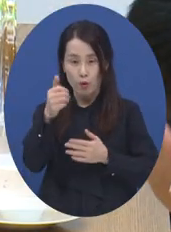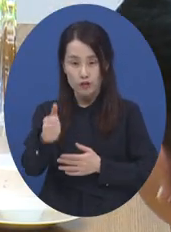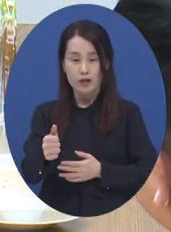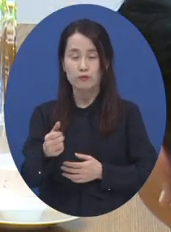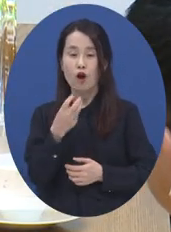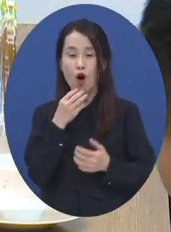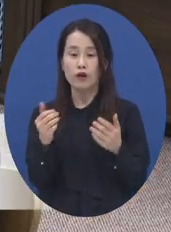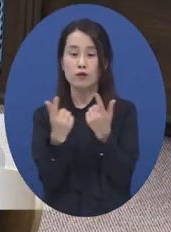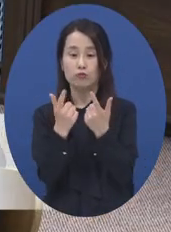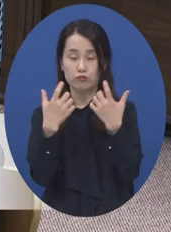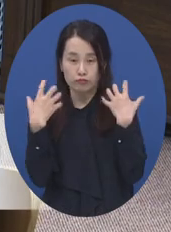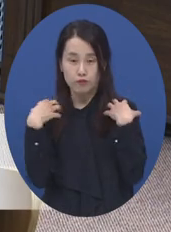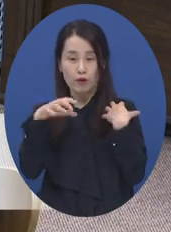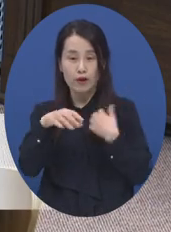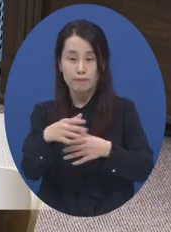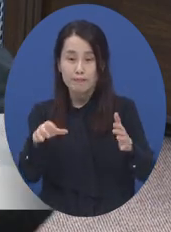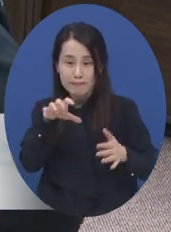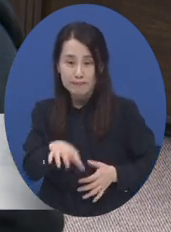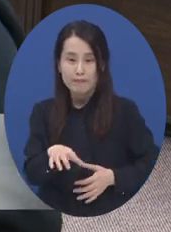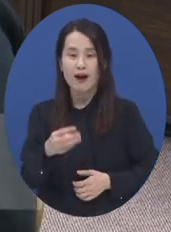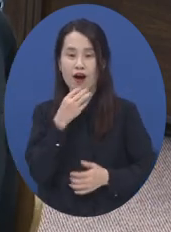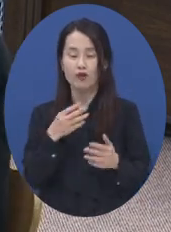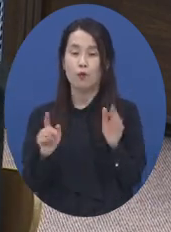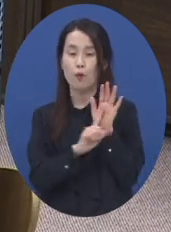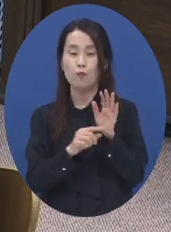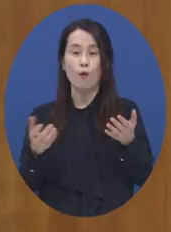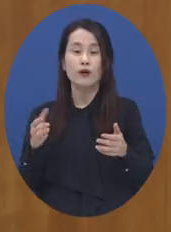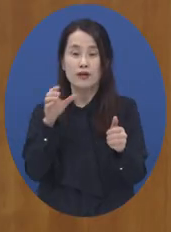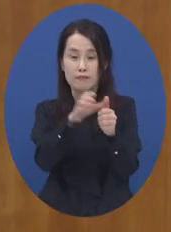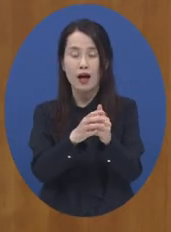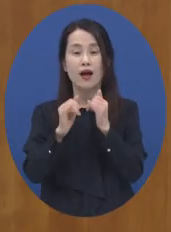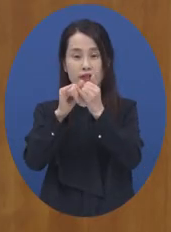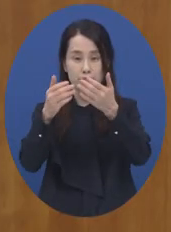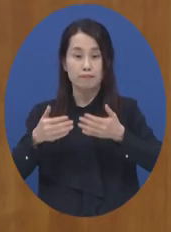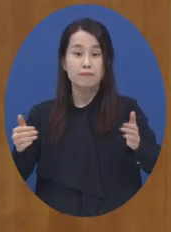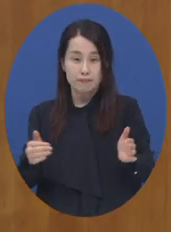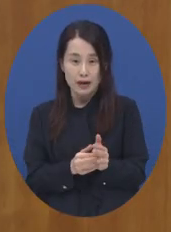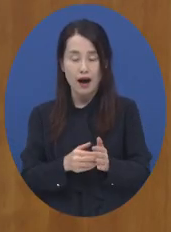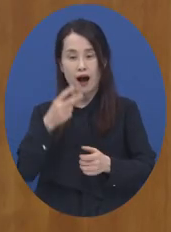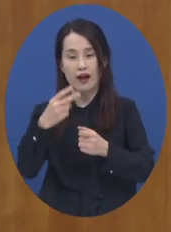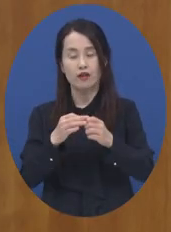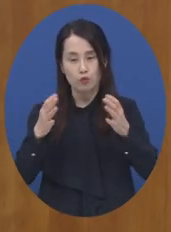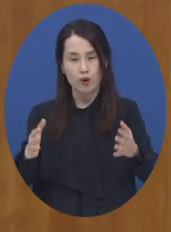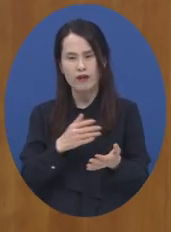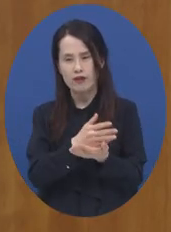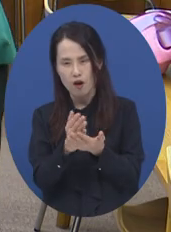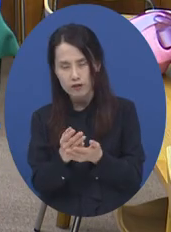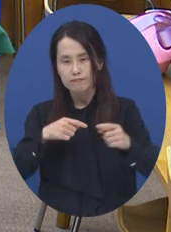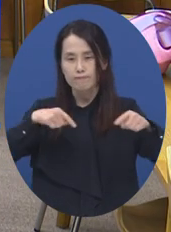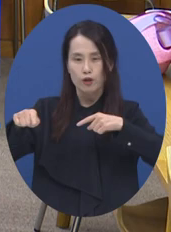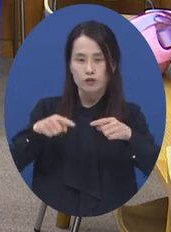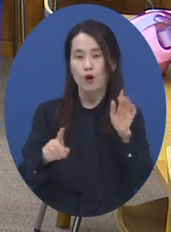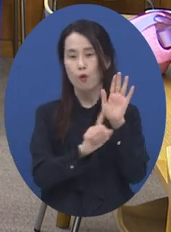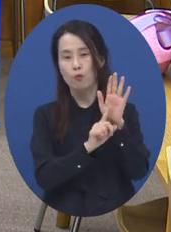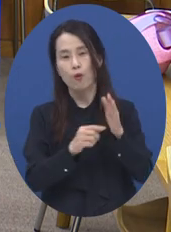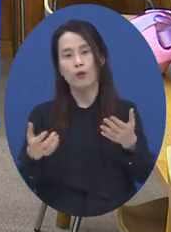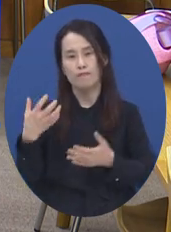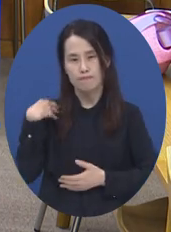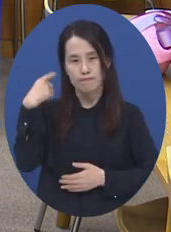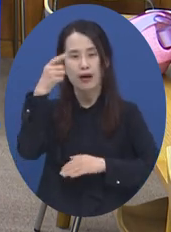북부청사 도미 접견실에서 경기도 홍보대사 위촉장을 받았습니다 이들은 2년간 경우도 에 각종 정책 홍보 역할을